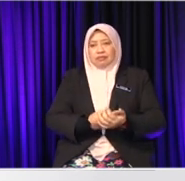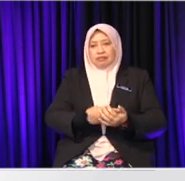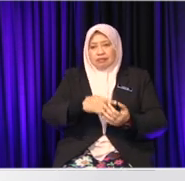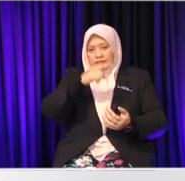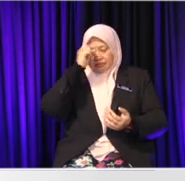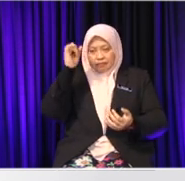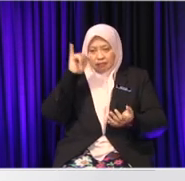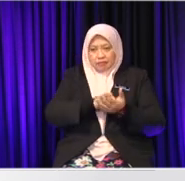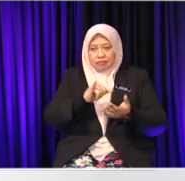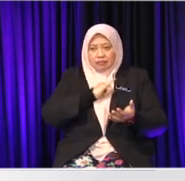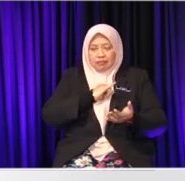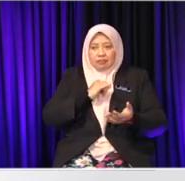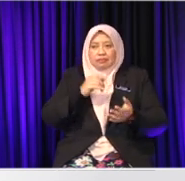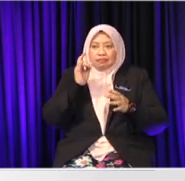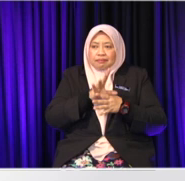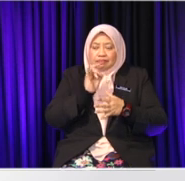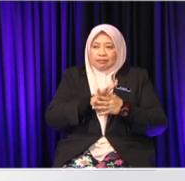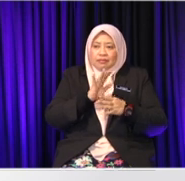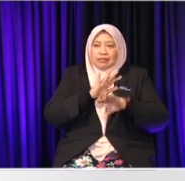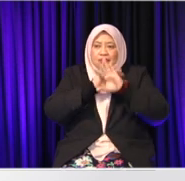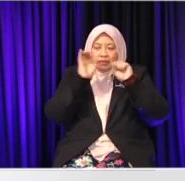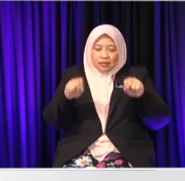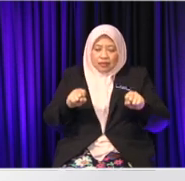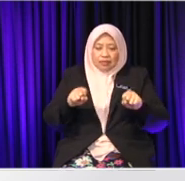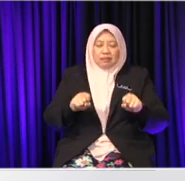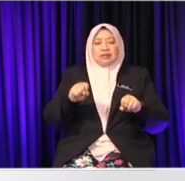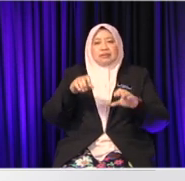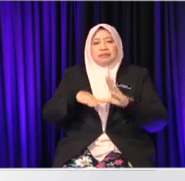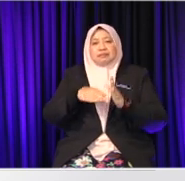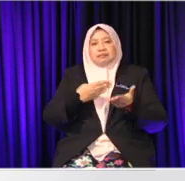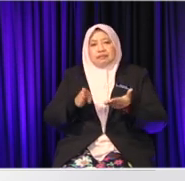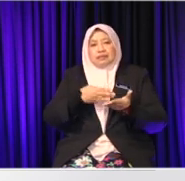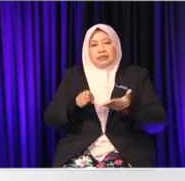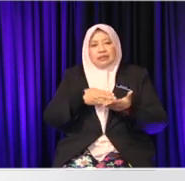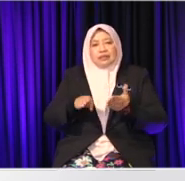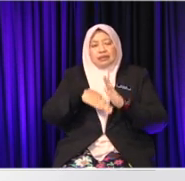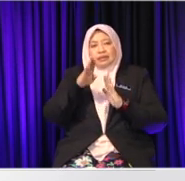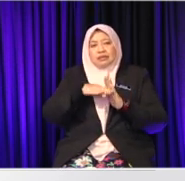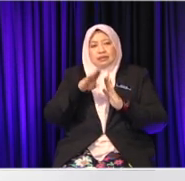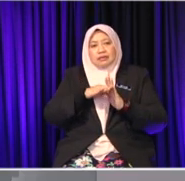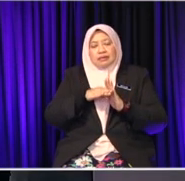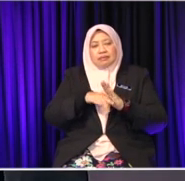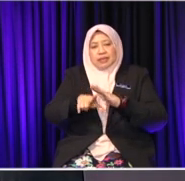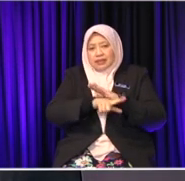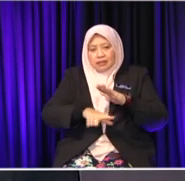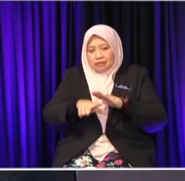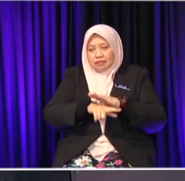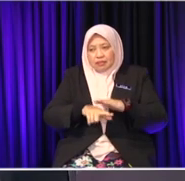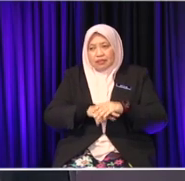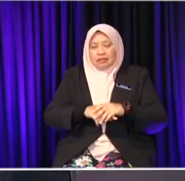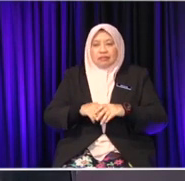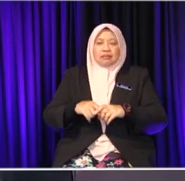jangan kita rugi Kenapa perlu banyak mahal sedangkan